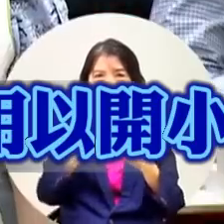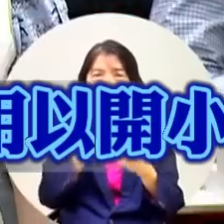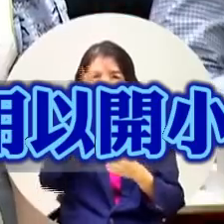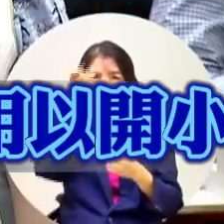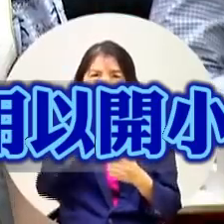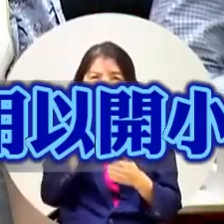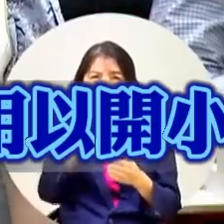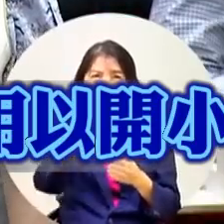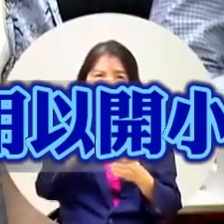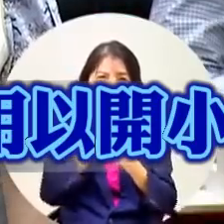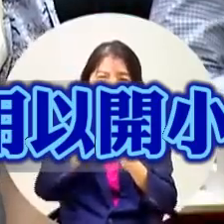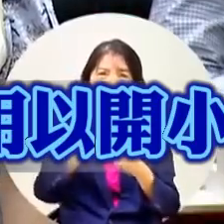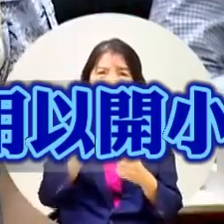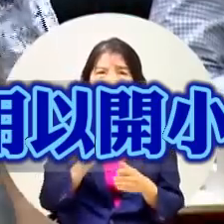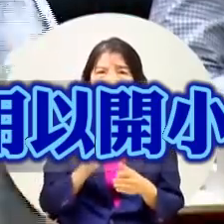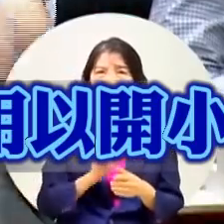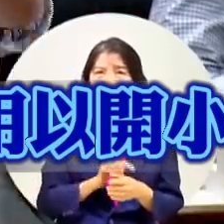停。